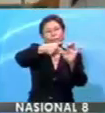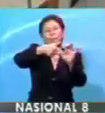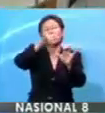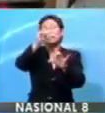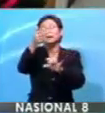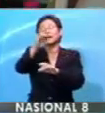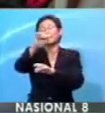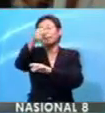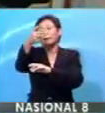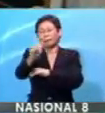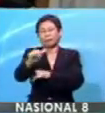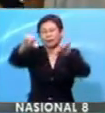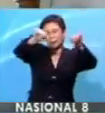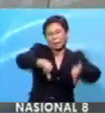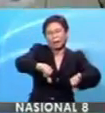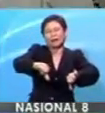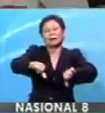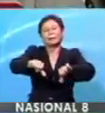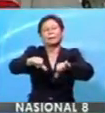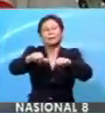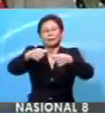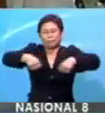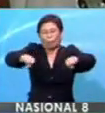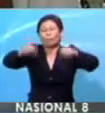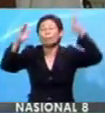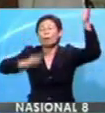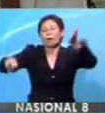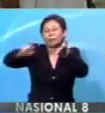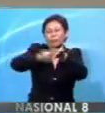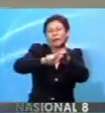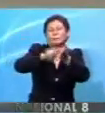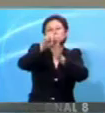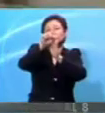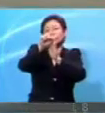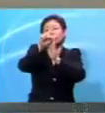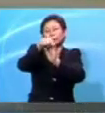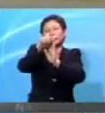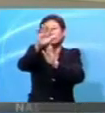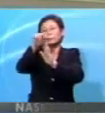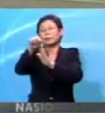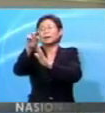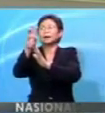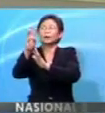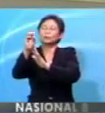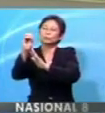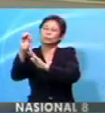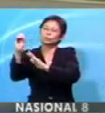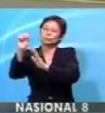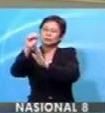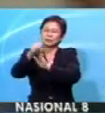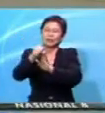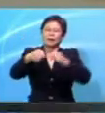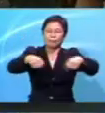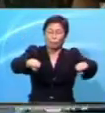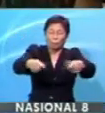pelumba negara zamri yang berada di tempat kedua dengan catatan masa 1 minit 5.600 saat manakala